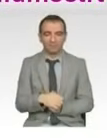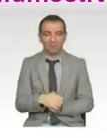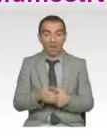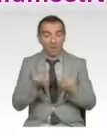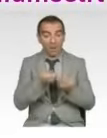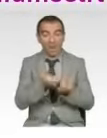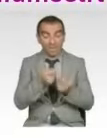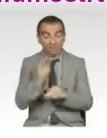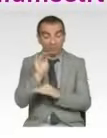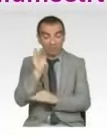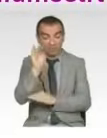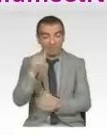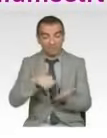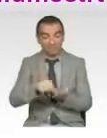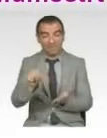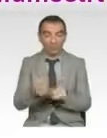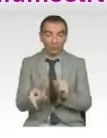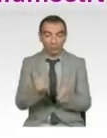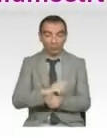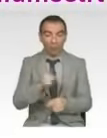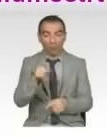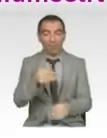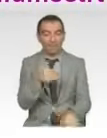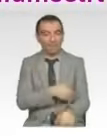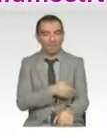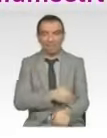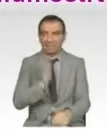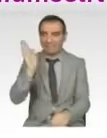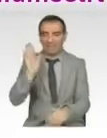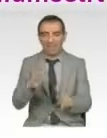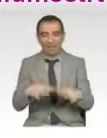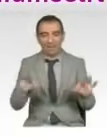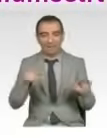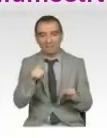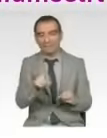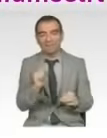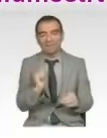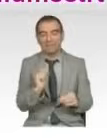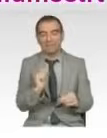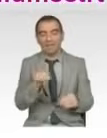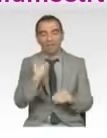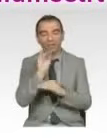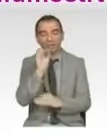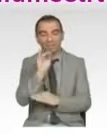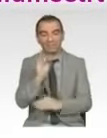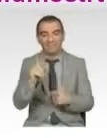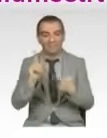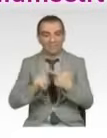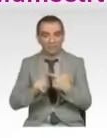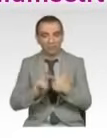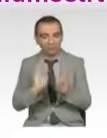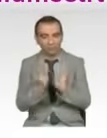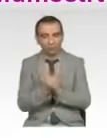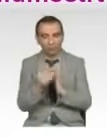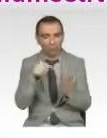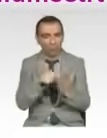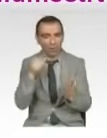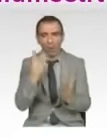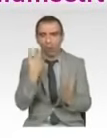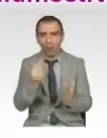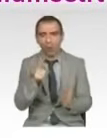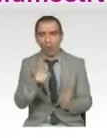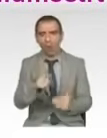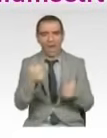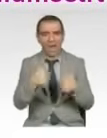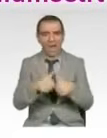Eğitim hayatını tamamladıktan sonra ülkesine dönmeye hazırlanan Kasongo, hayatının ikinci dönüm noktası olarak